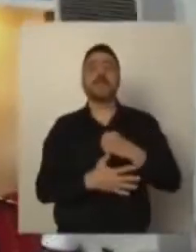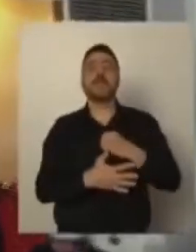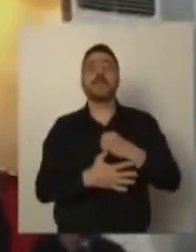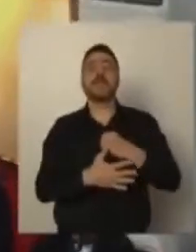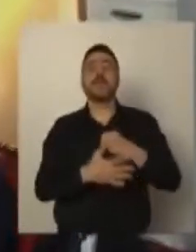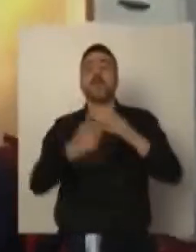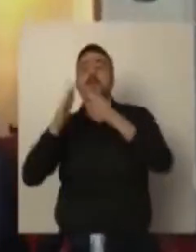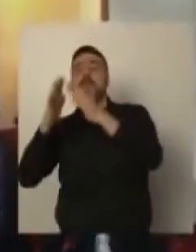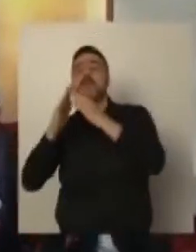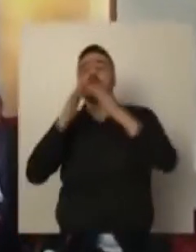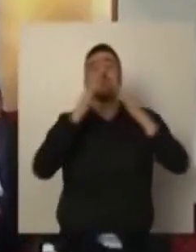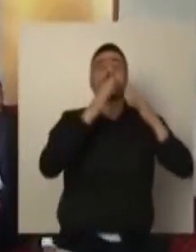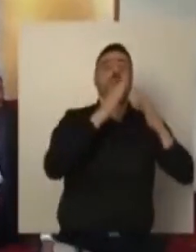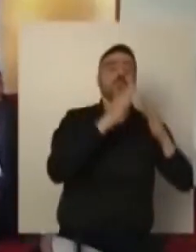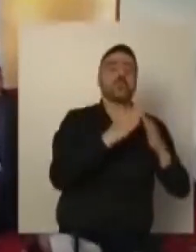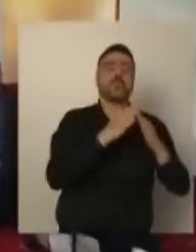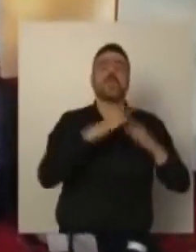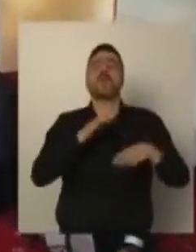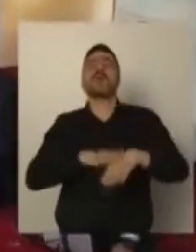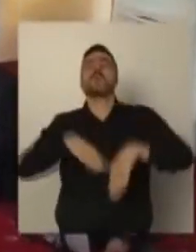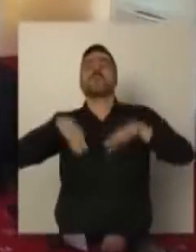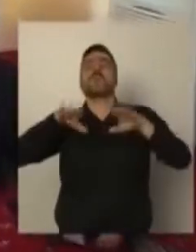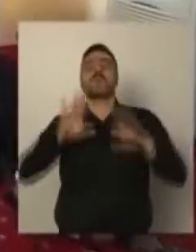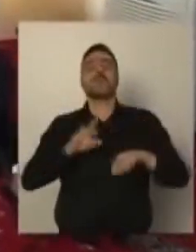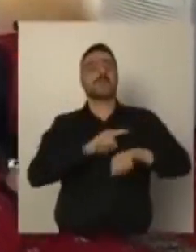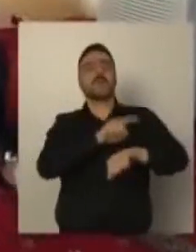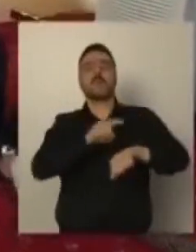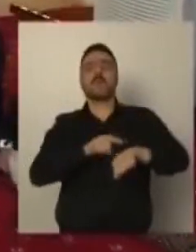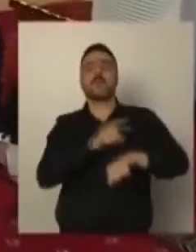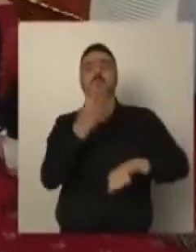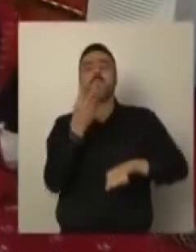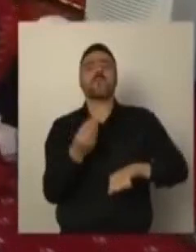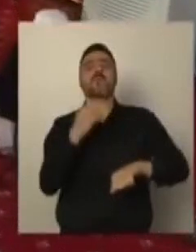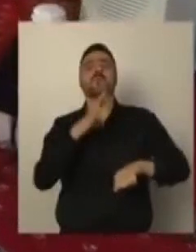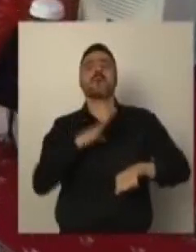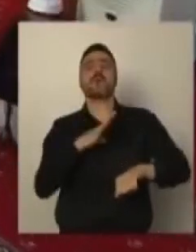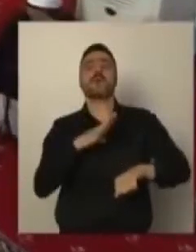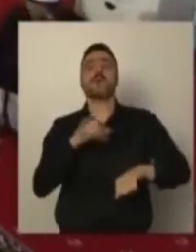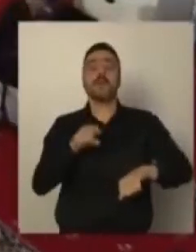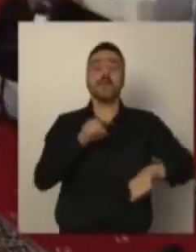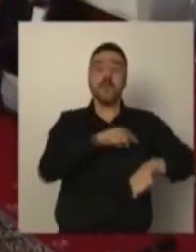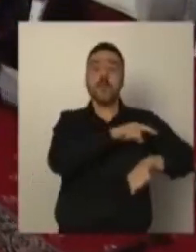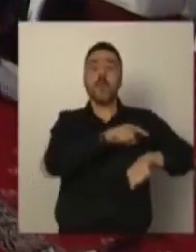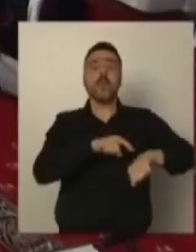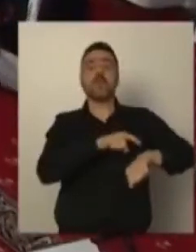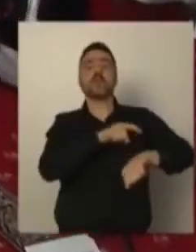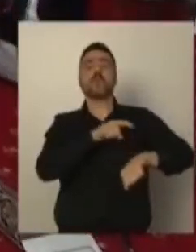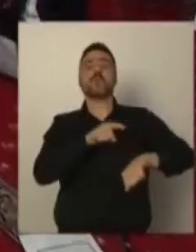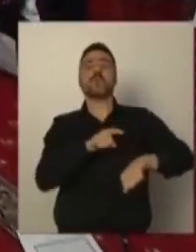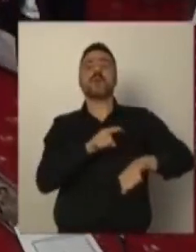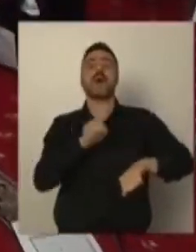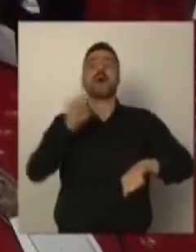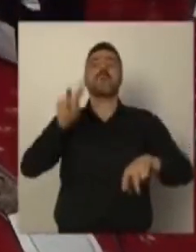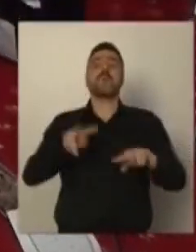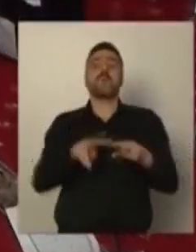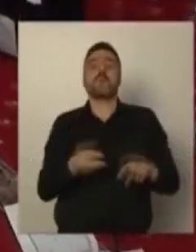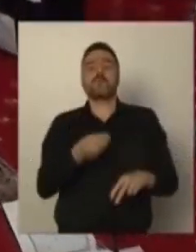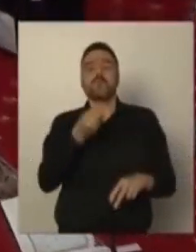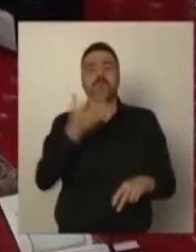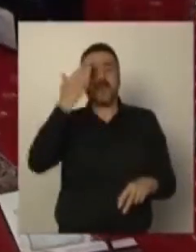komşuluk ilişkilerini kestikleri bir dönem. Tam o dönemde Allah Resulü